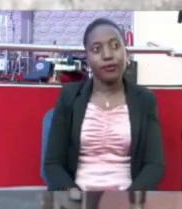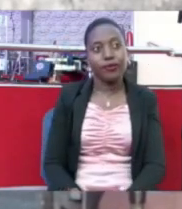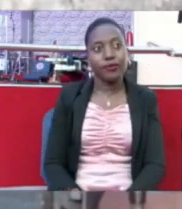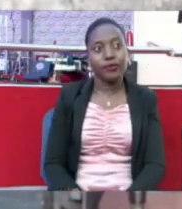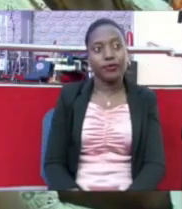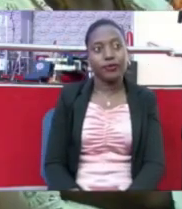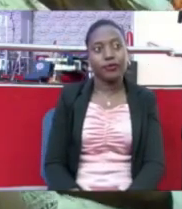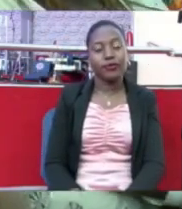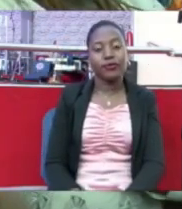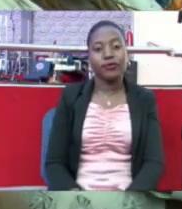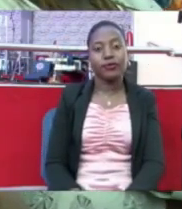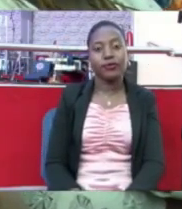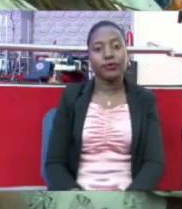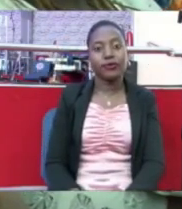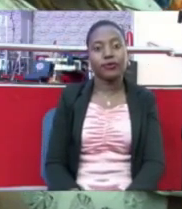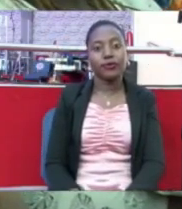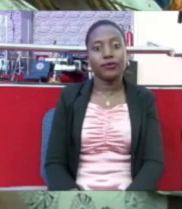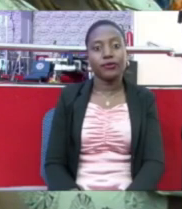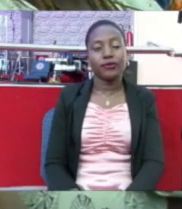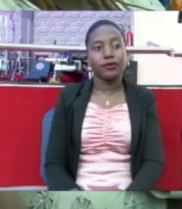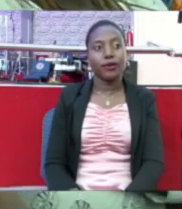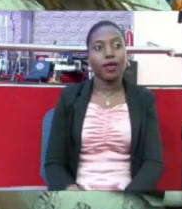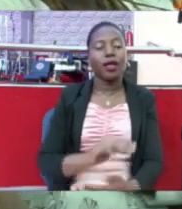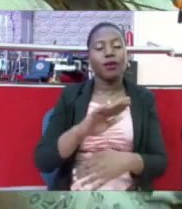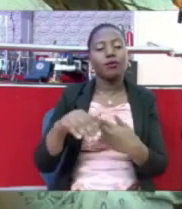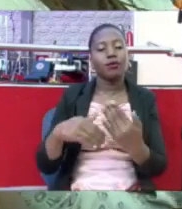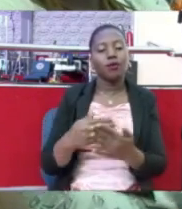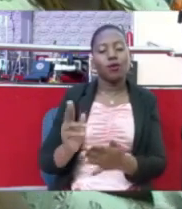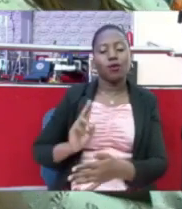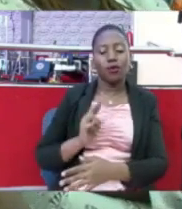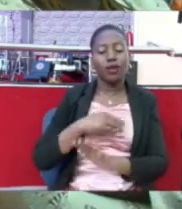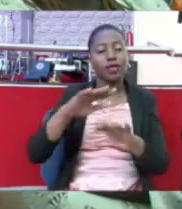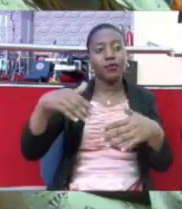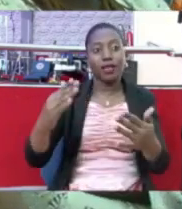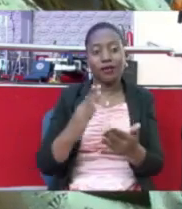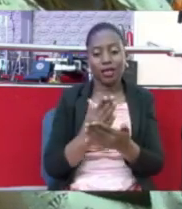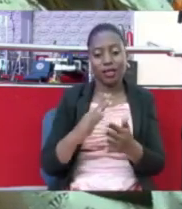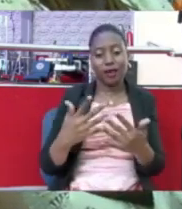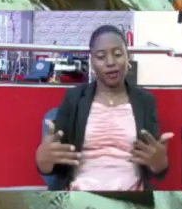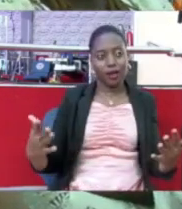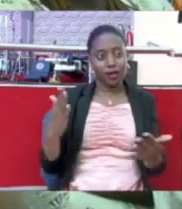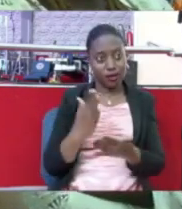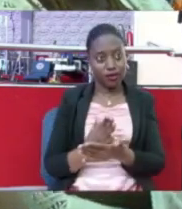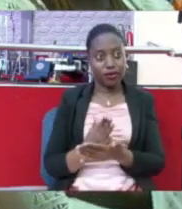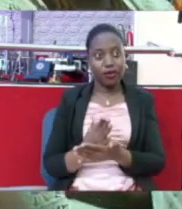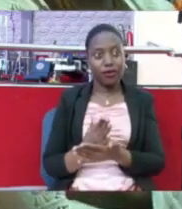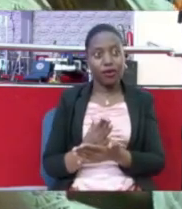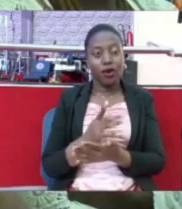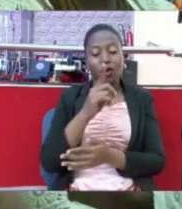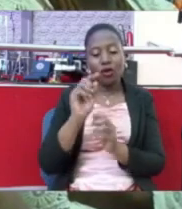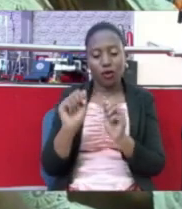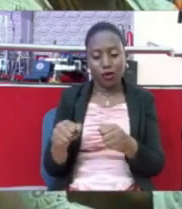ama vitu vya kutosha ili ukaweze kunawiri. Every one of us has been given something. Kila mmoja wetu amepewa kitu. You can